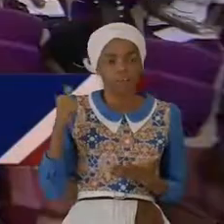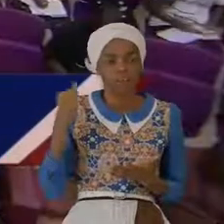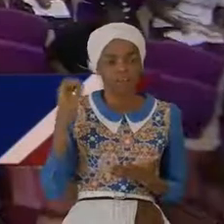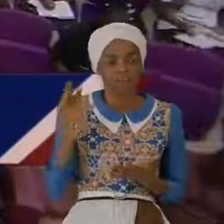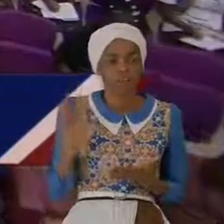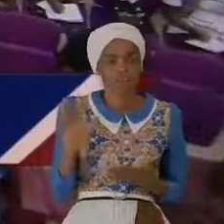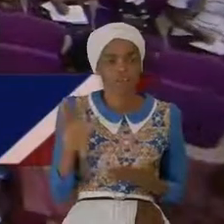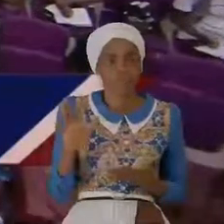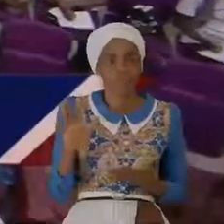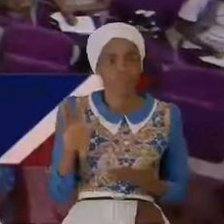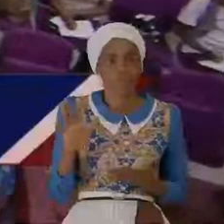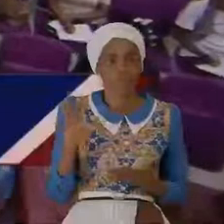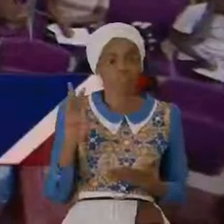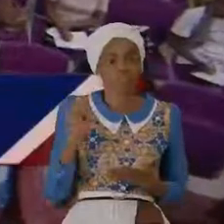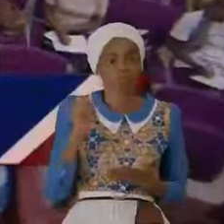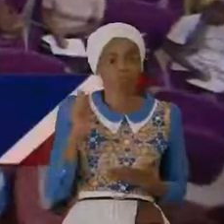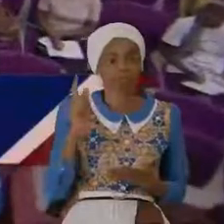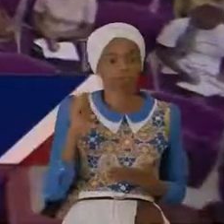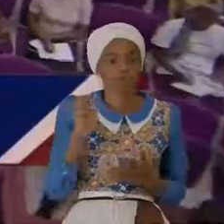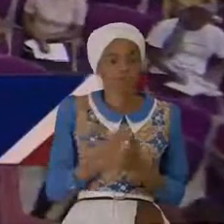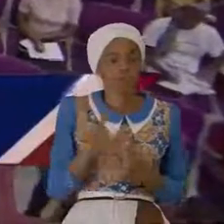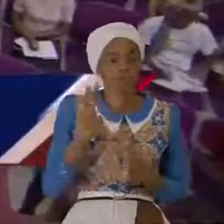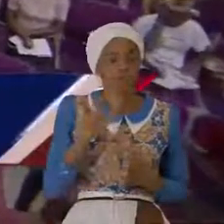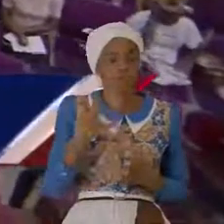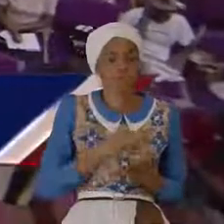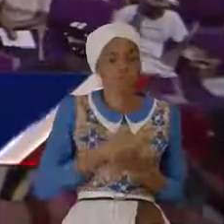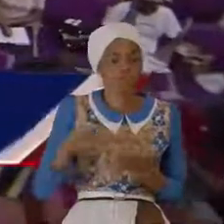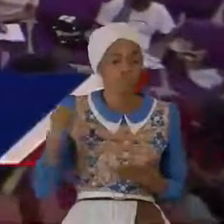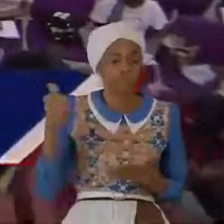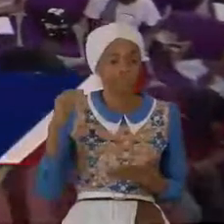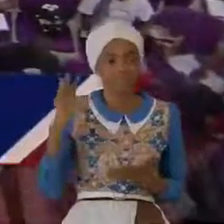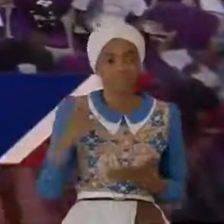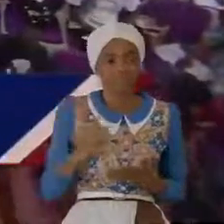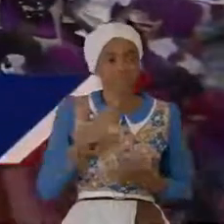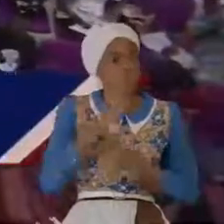verset 15. Matthieu 23, verset 15.